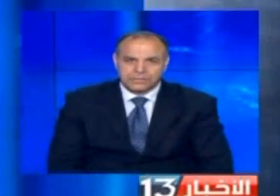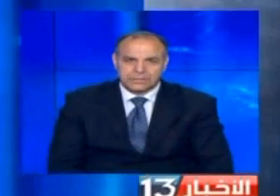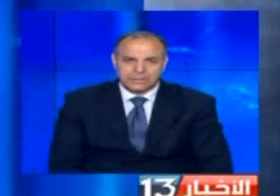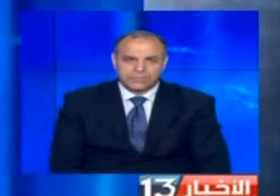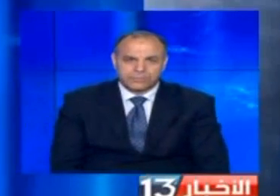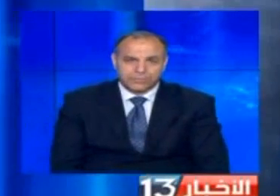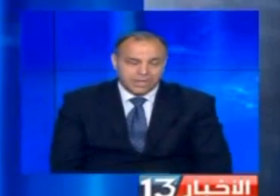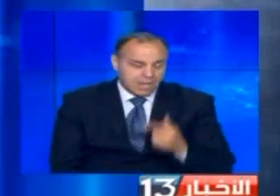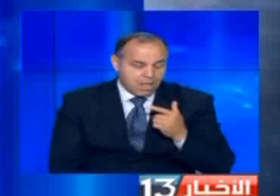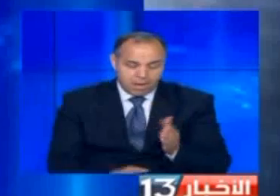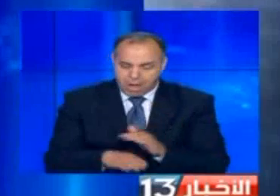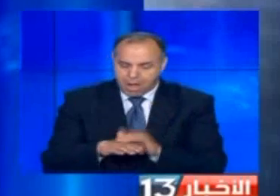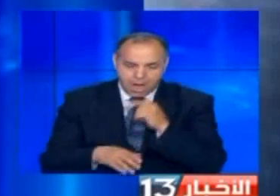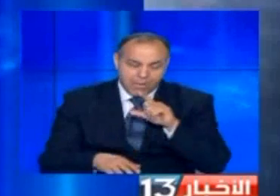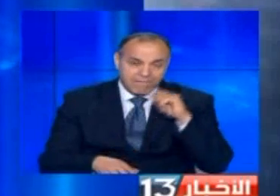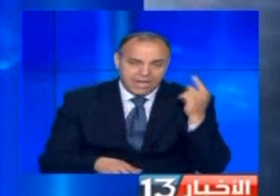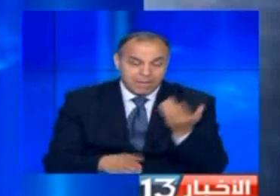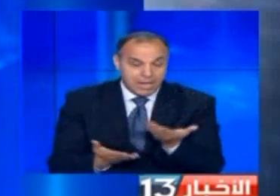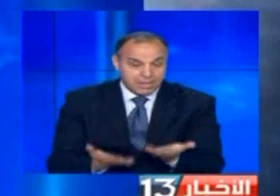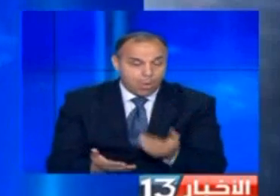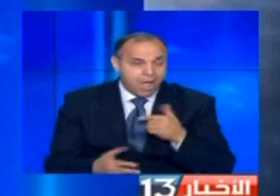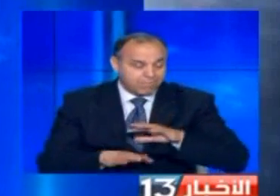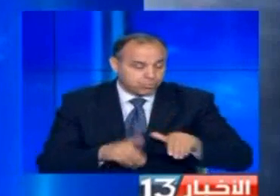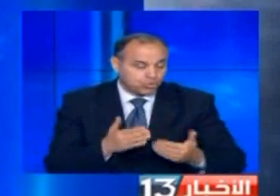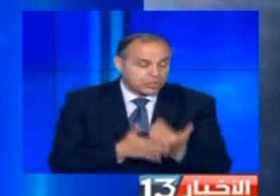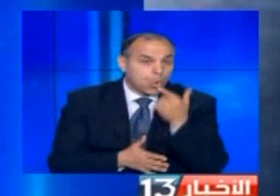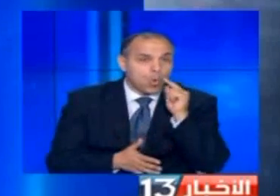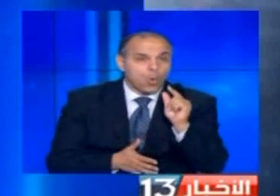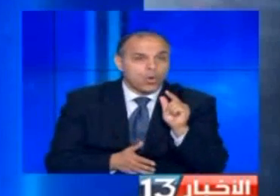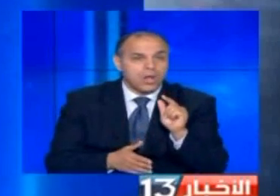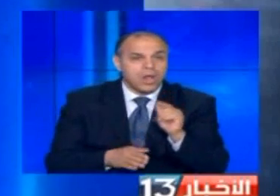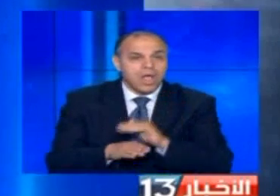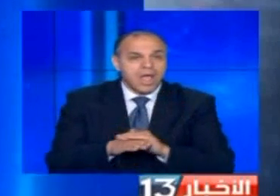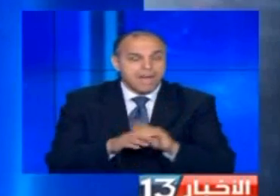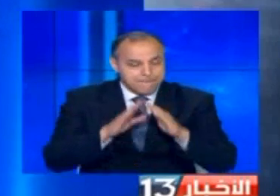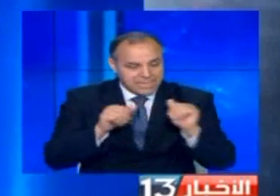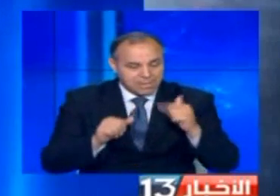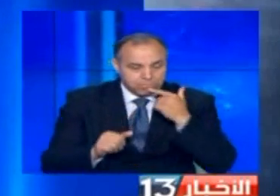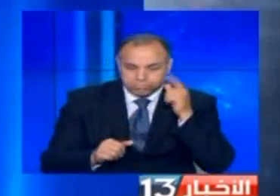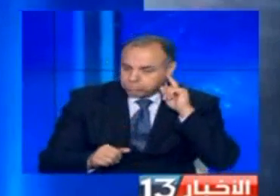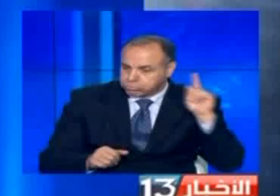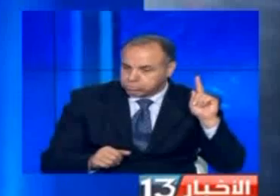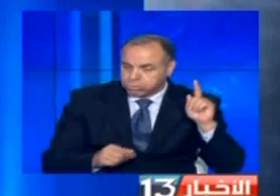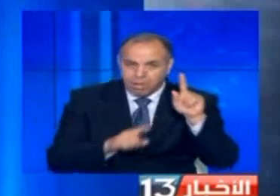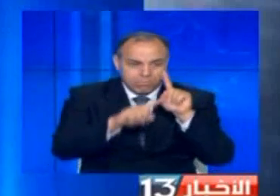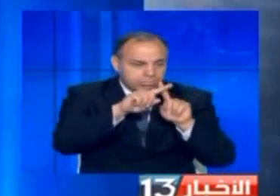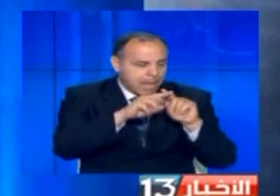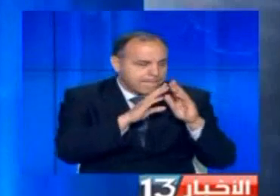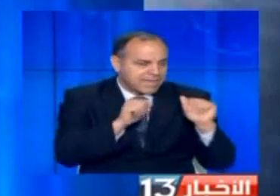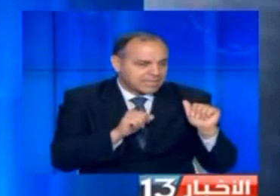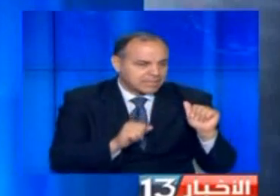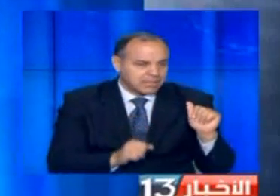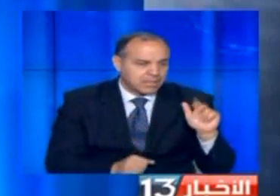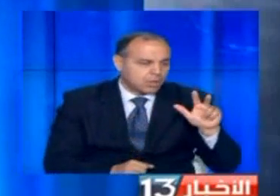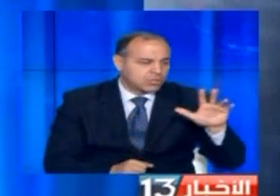2014 وفي اخبارنا الدوليه نبدا باخر التطورات في مصر حيث اعلن مصدر من الكنيسه المصريه مقتل